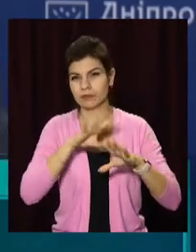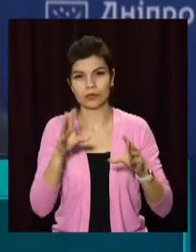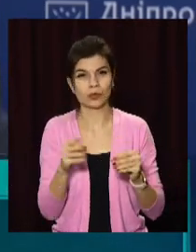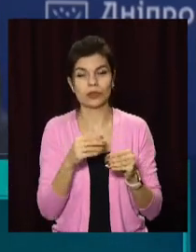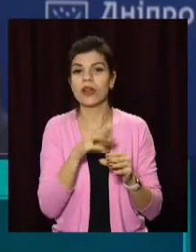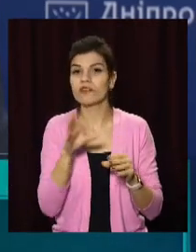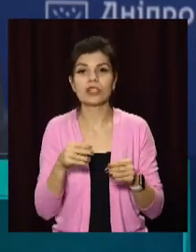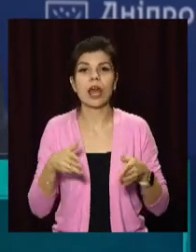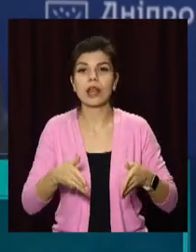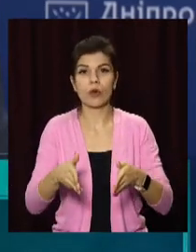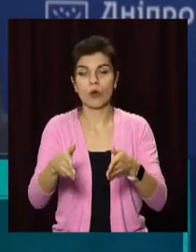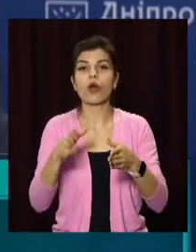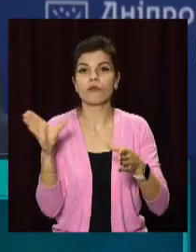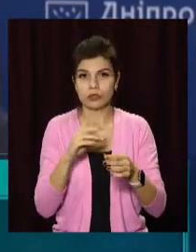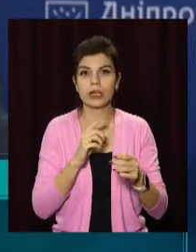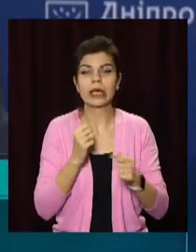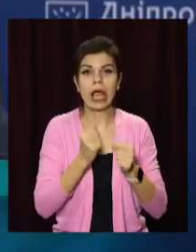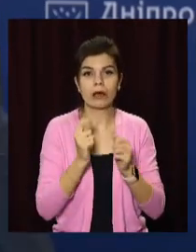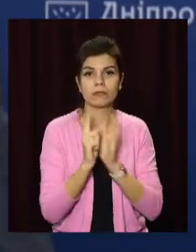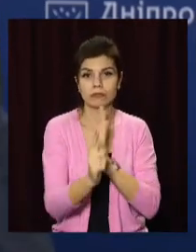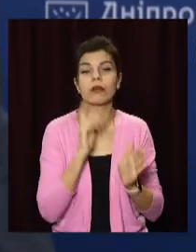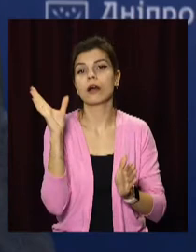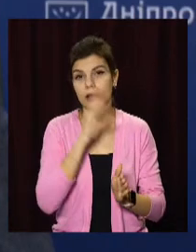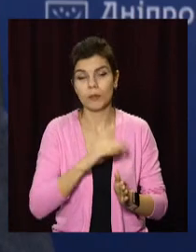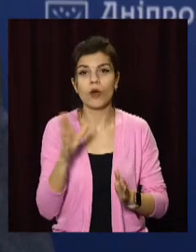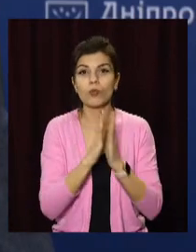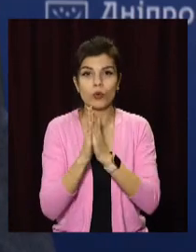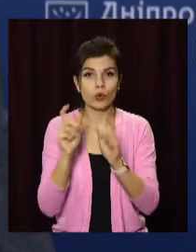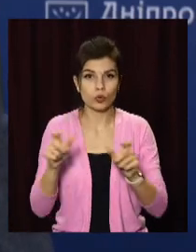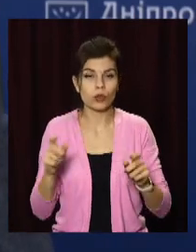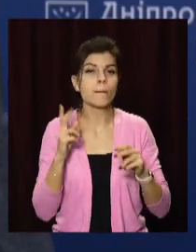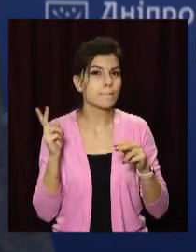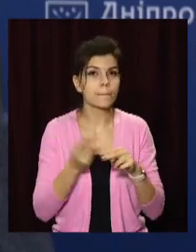Все дороги в городе проездные. Просим граждан